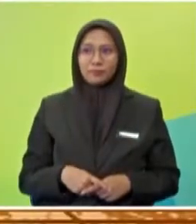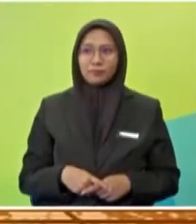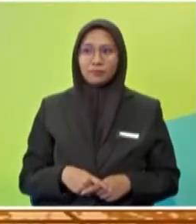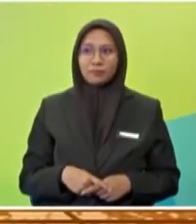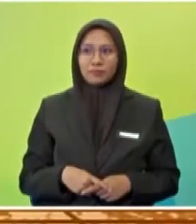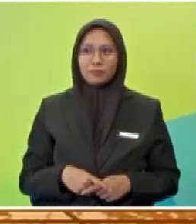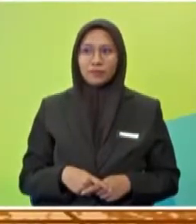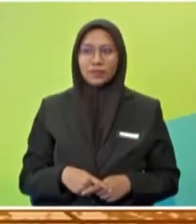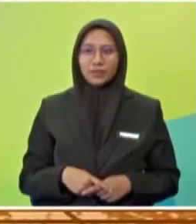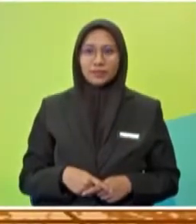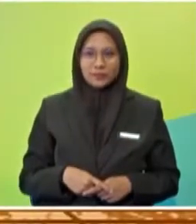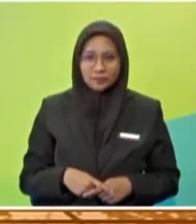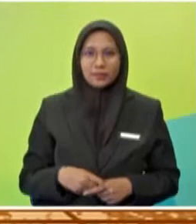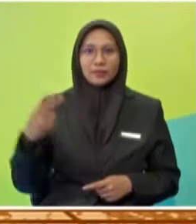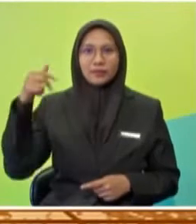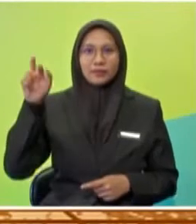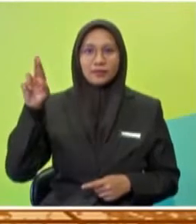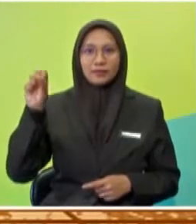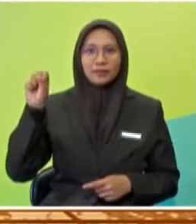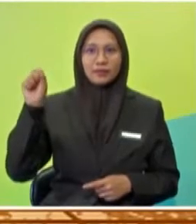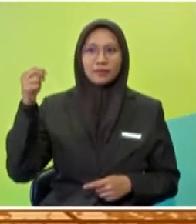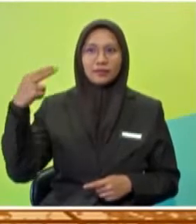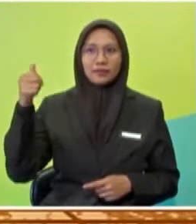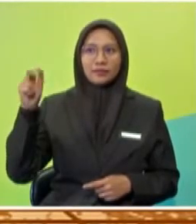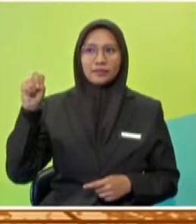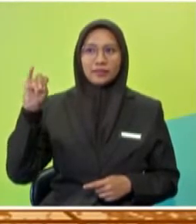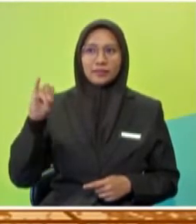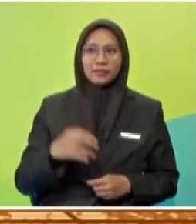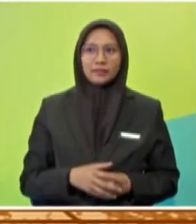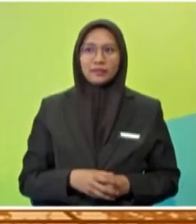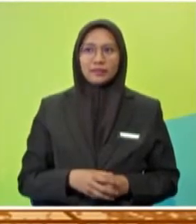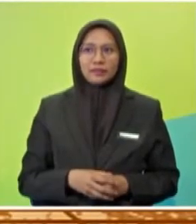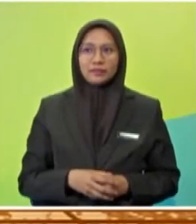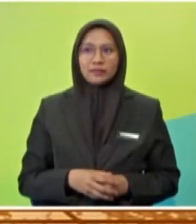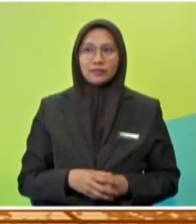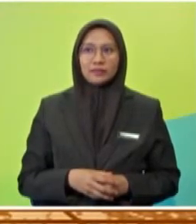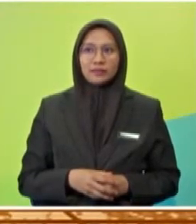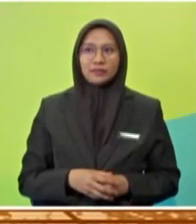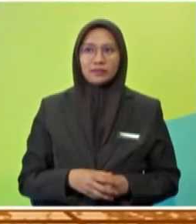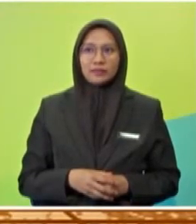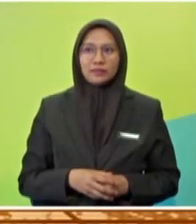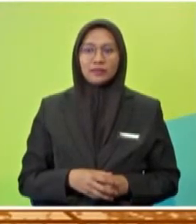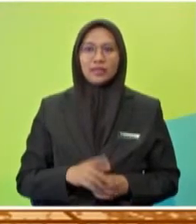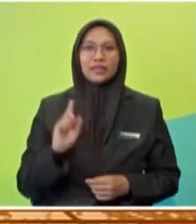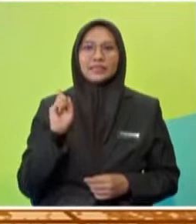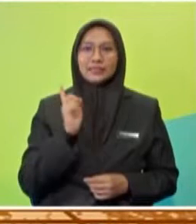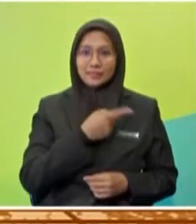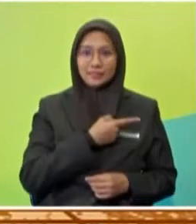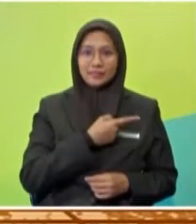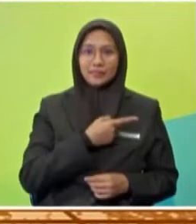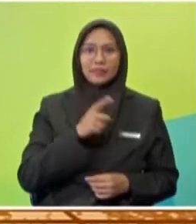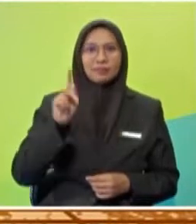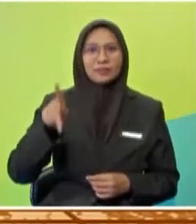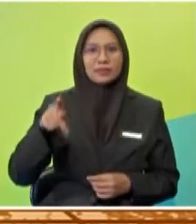ceguk ya Aisyah nih Hai daripada surat tentang pandangan untuk cukup tadi titip rendah saudara untuk menghargai